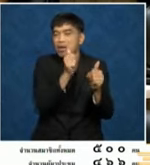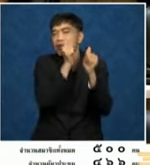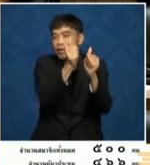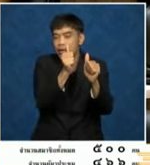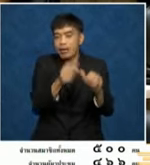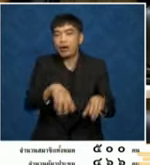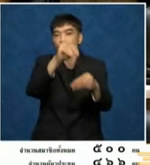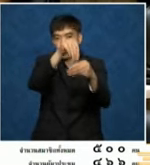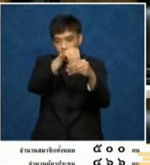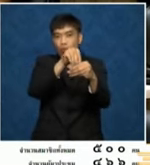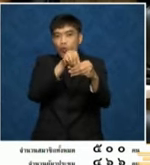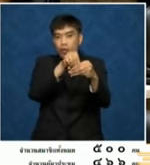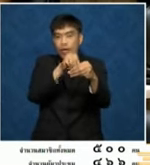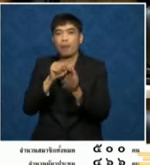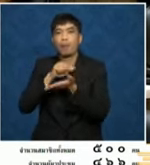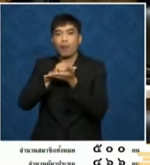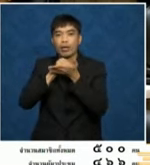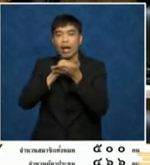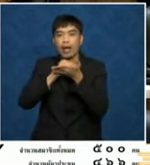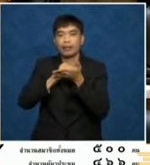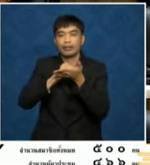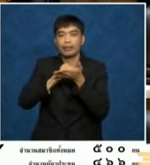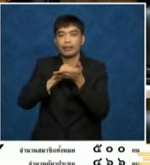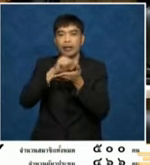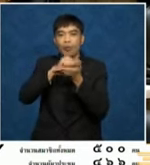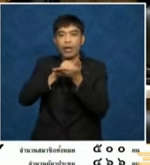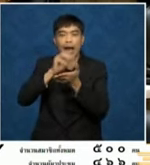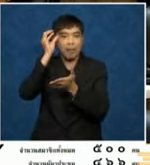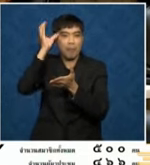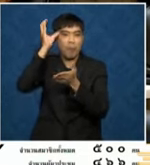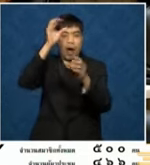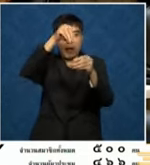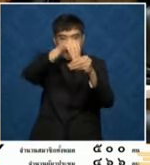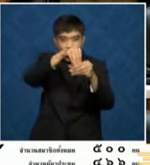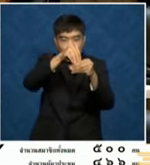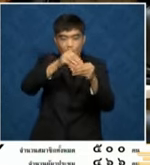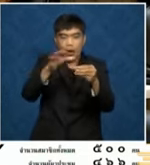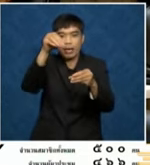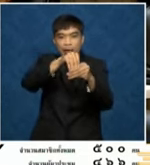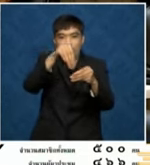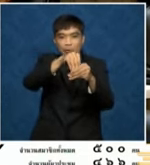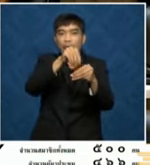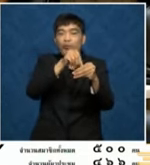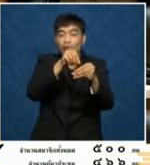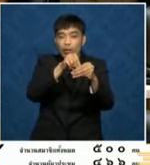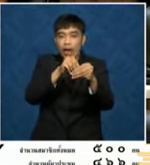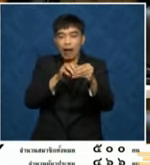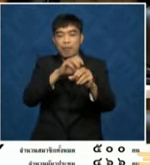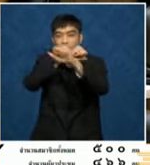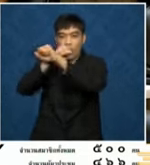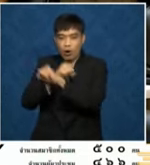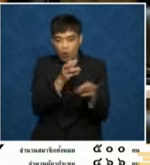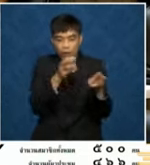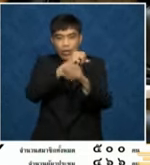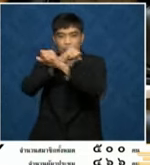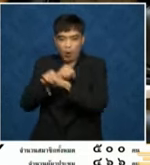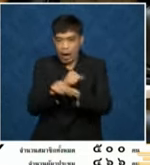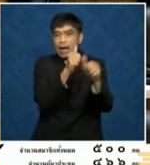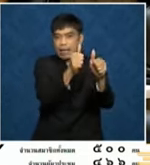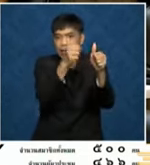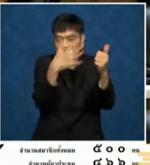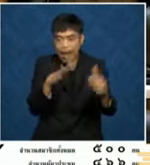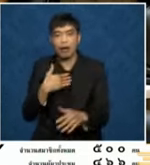วยซ้ำเพราะว่าผู้ให้บริการคลาวด์ที่มีมาตรฐานเนี่ยเขาก็จะมีระบบการรักษาความมั่นคงปลอดภัยแบบนี้ดีอยู่แล้วนะครับแล้วก็เปลี่ยนจากการลงทุนเป็นการเช่าใช้แ